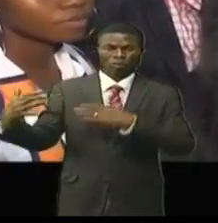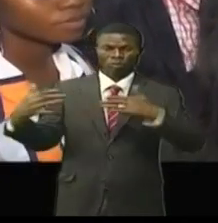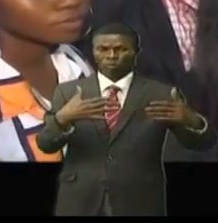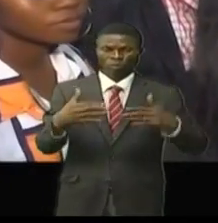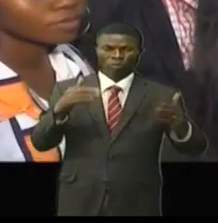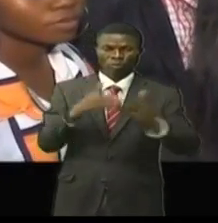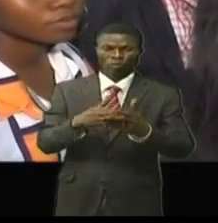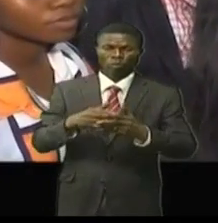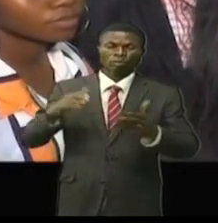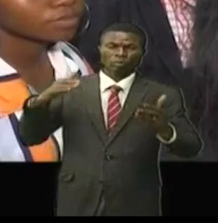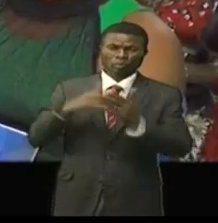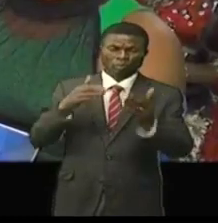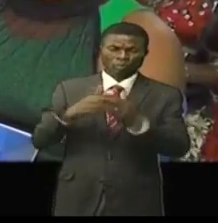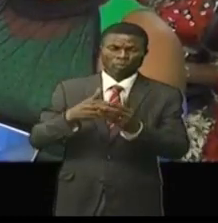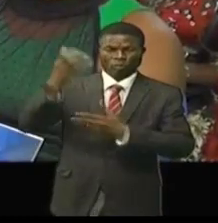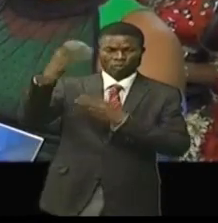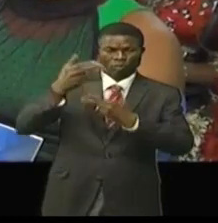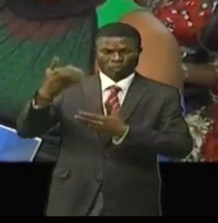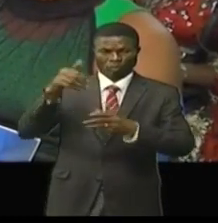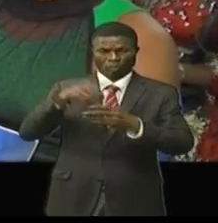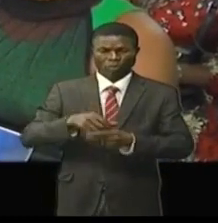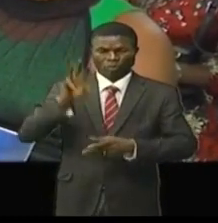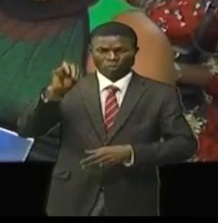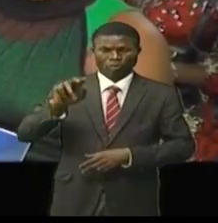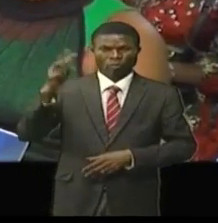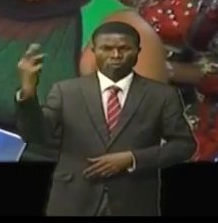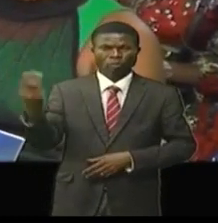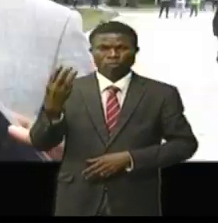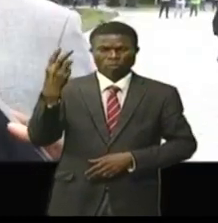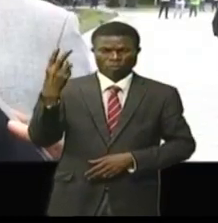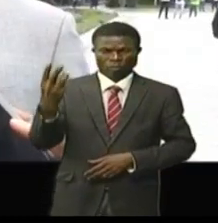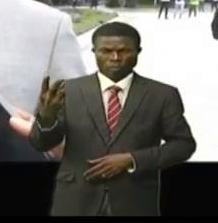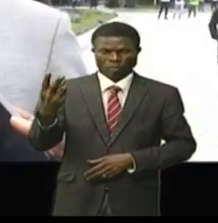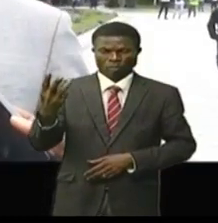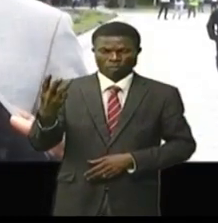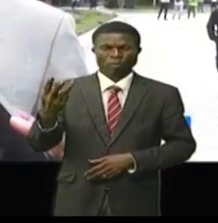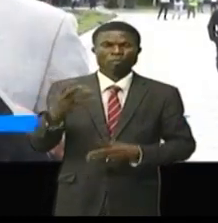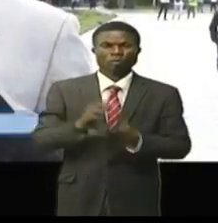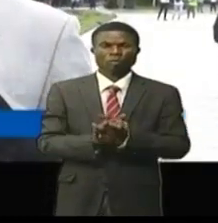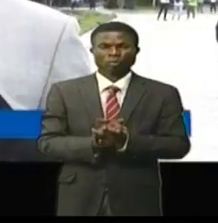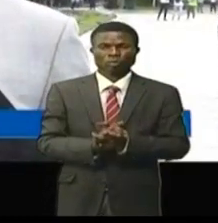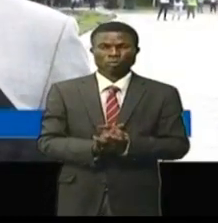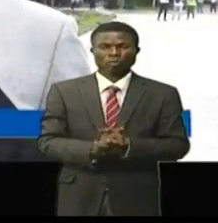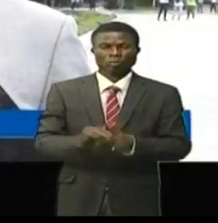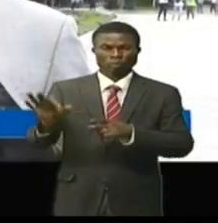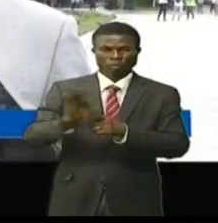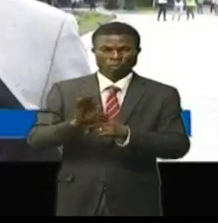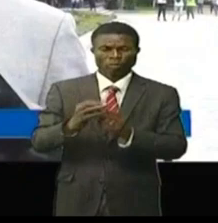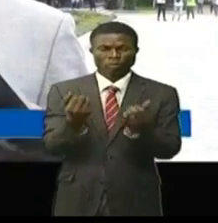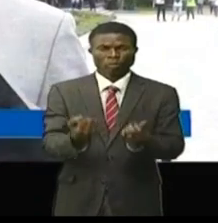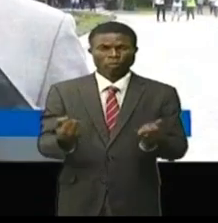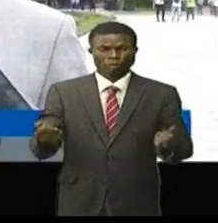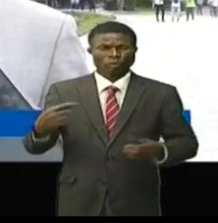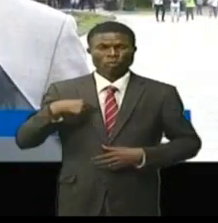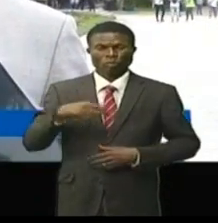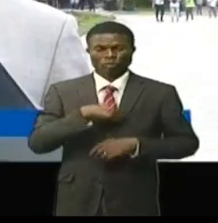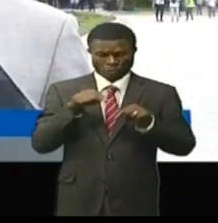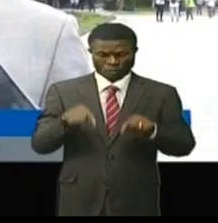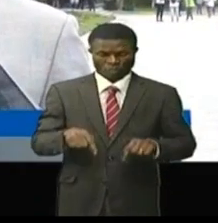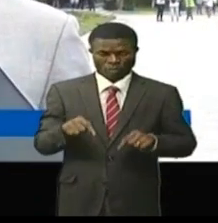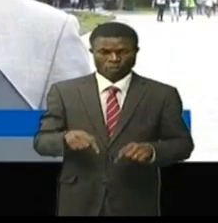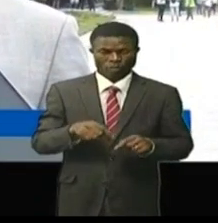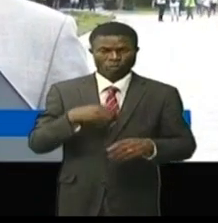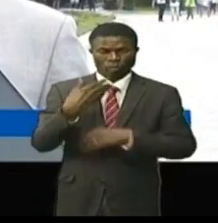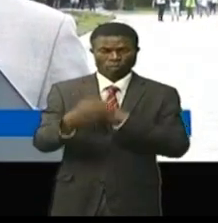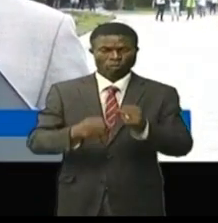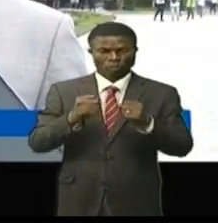face à l'agression du Rwanda à travers le M23. Pensons que nous devons former nos enfants aujourd'hui à l'idée un